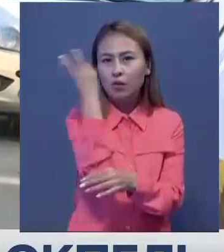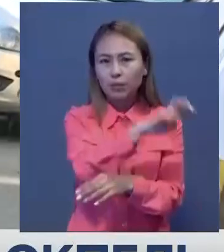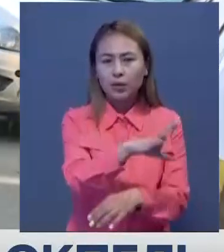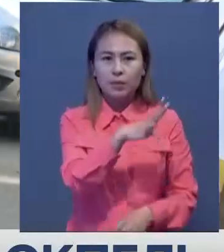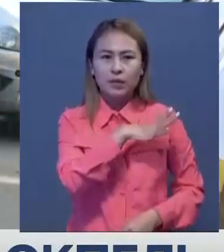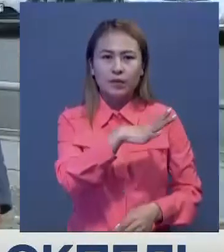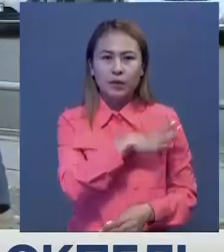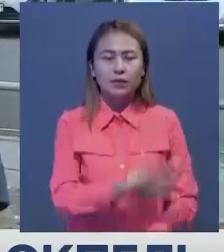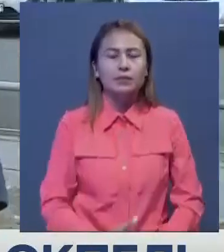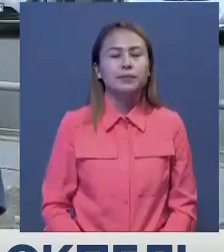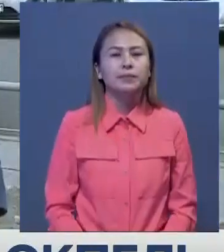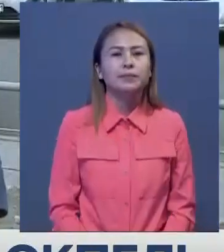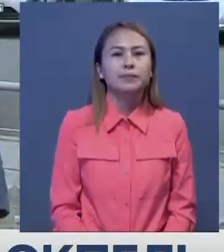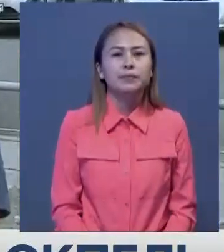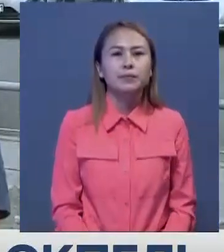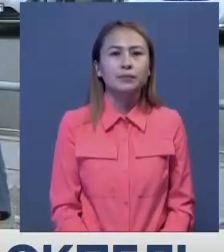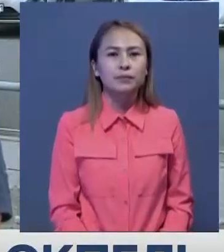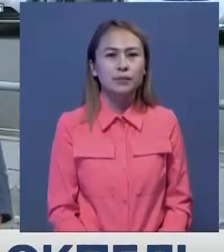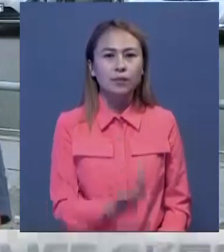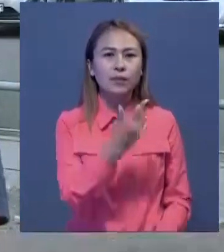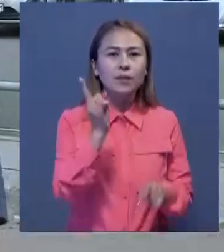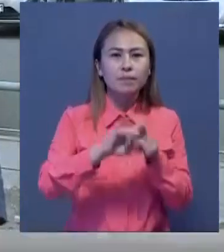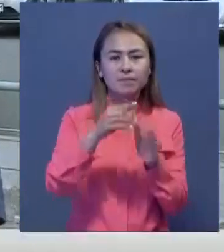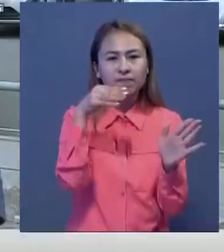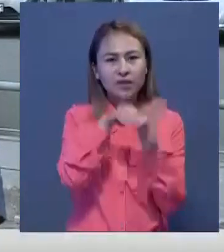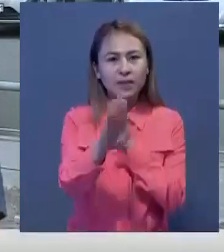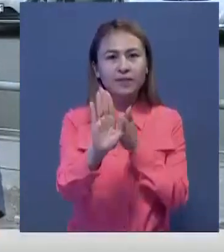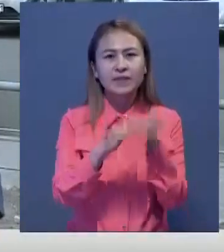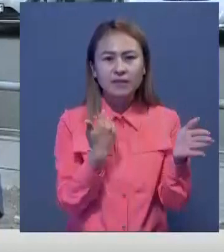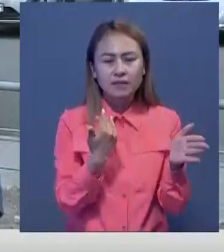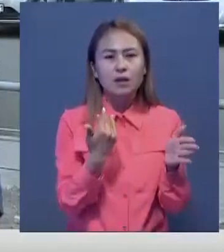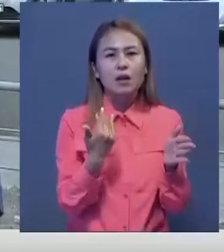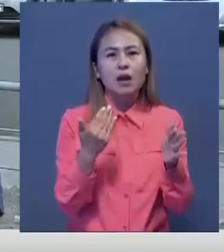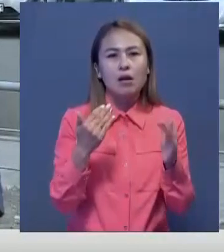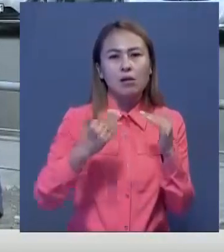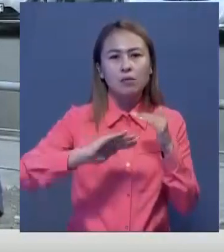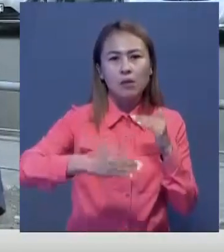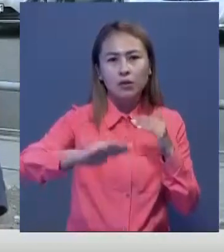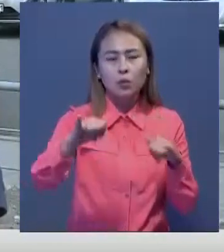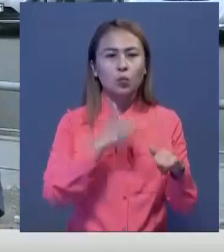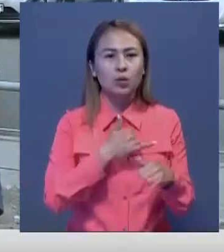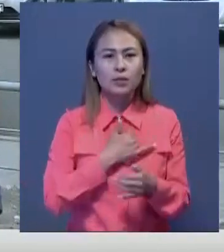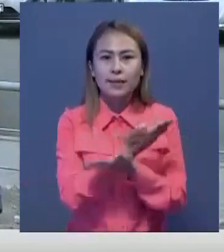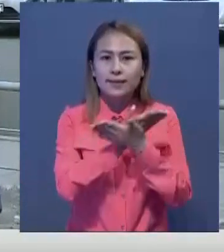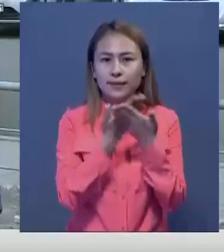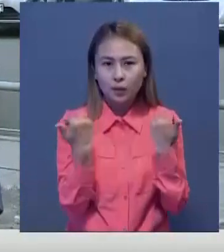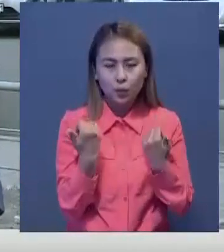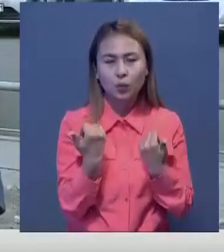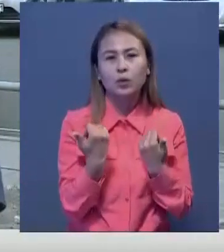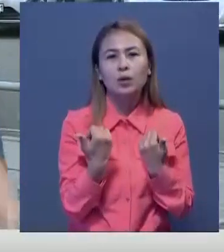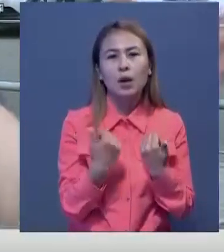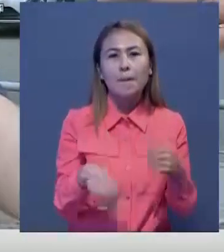қаламыз дейді. Олар тезірек шығады вызовқа. Лежачий полицейскиймизда жок мына.